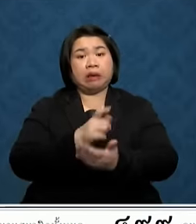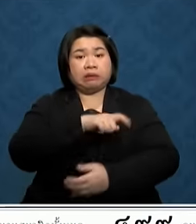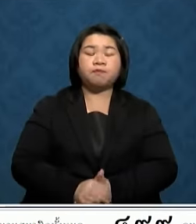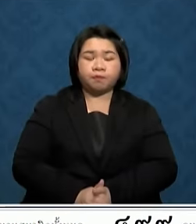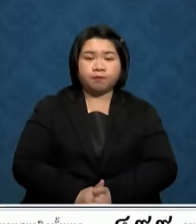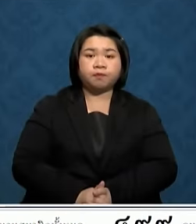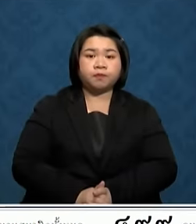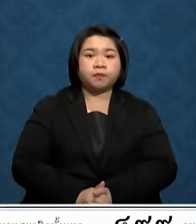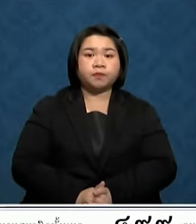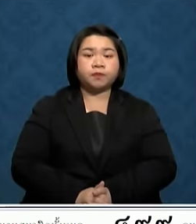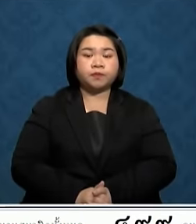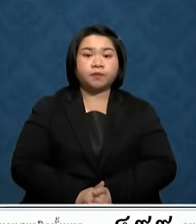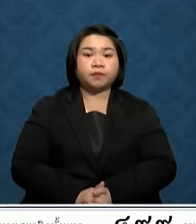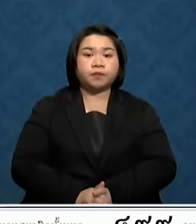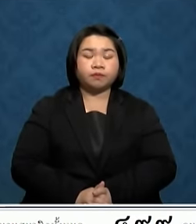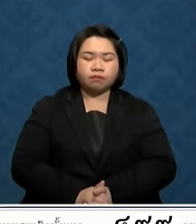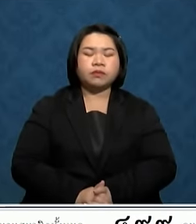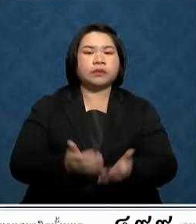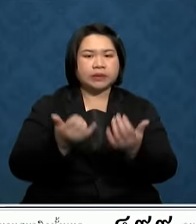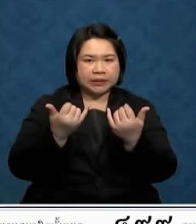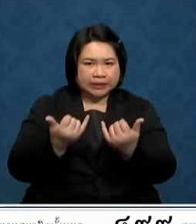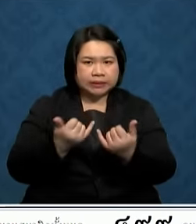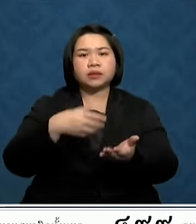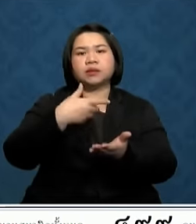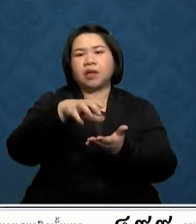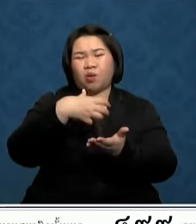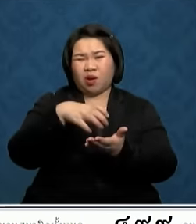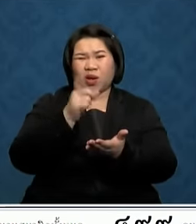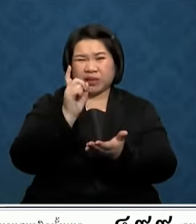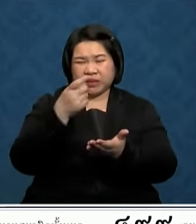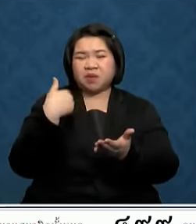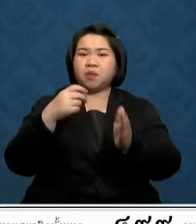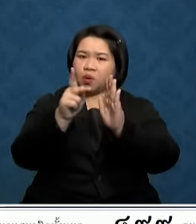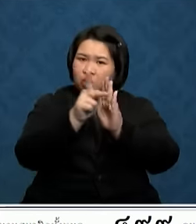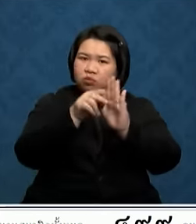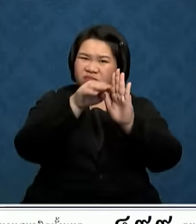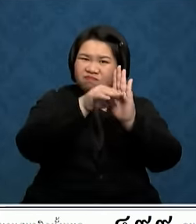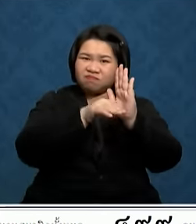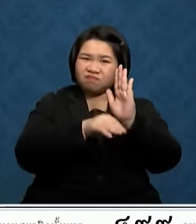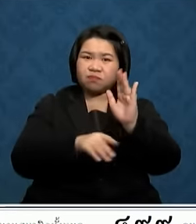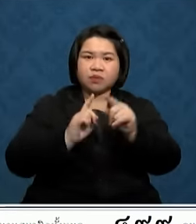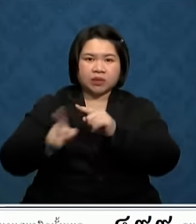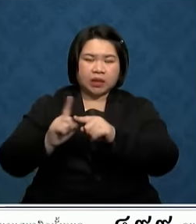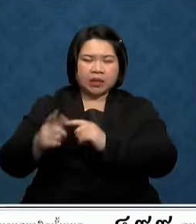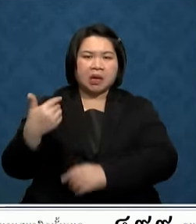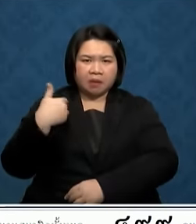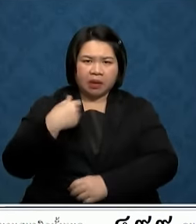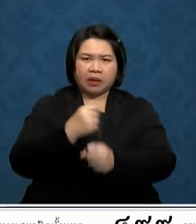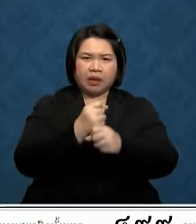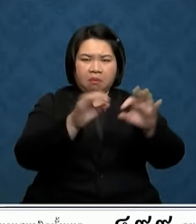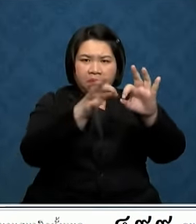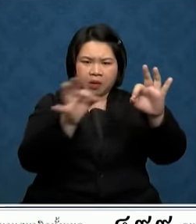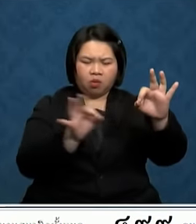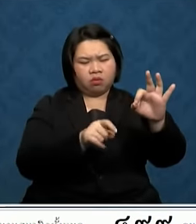นั้นท่านประาที่เคารพคะนี่เป็นแค่ส่วนหนึ่งยังมีเรื่องของเงื่อนไขต่างๆที่มีการเปลี่ยนไปเปลี่ยนมา